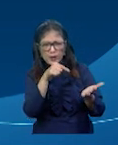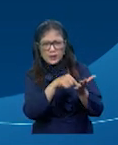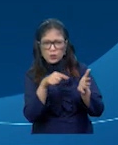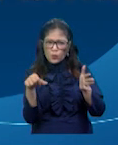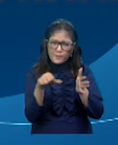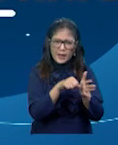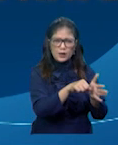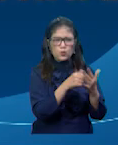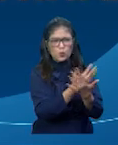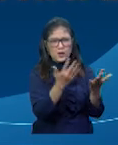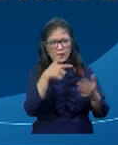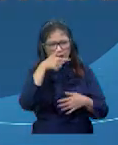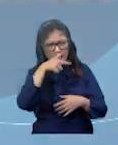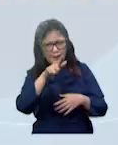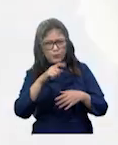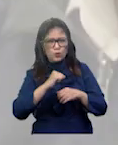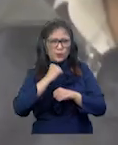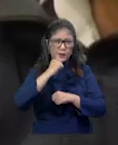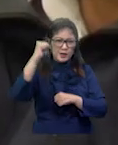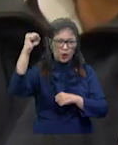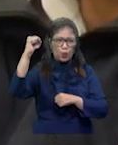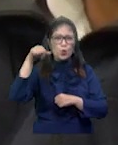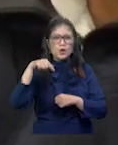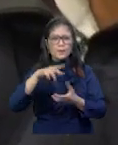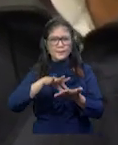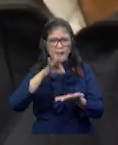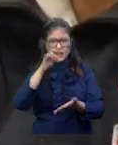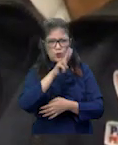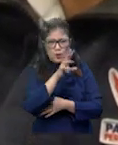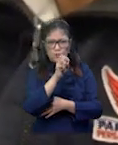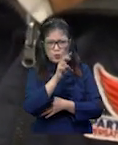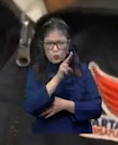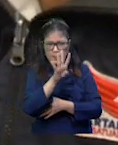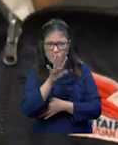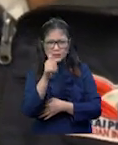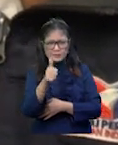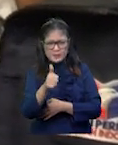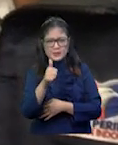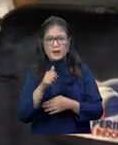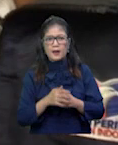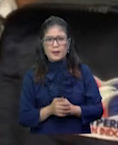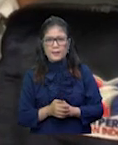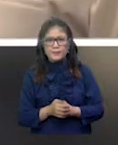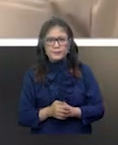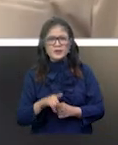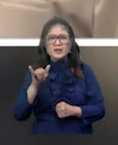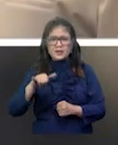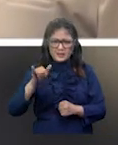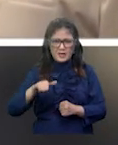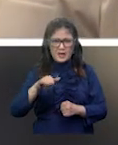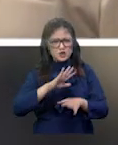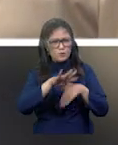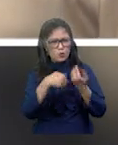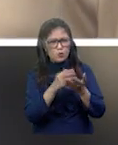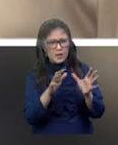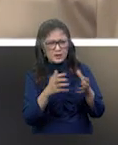pemilu 2024. Penguatan mesin partai otomatis yang dikuatkan ya pengurusnya. Jadi